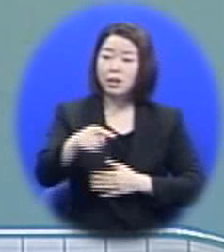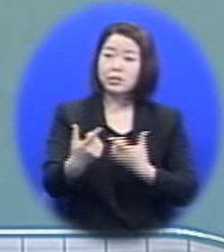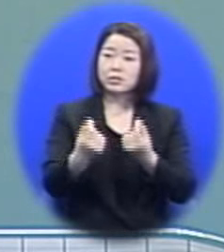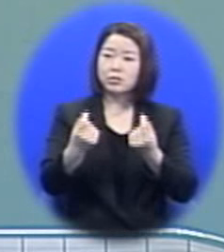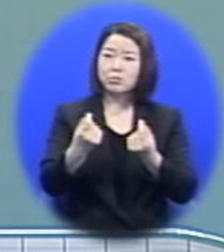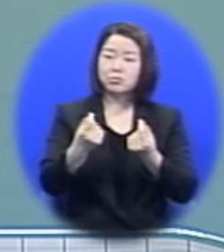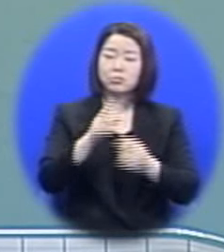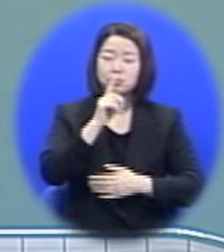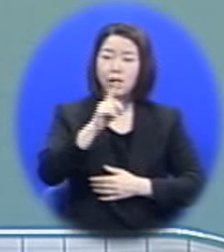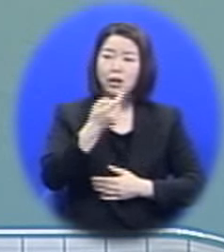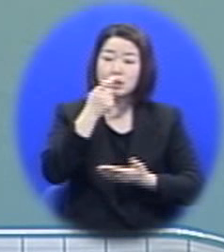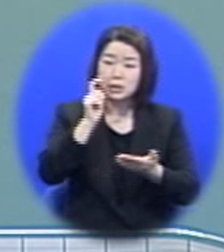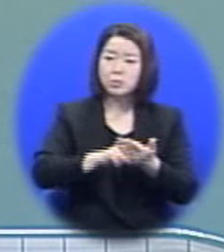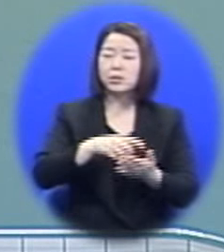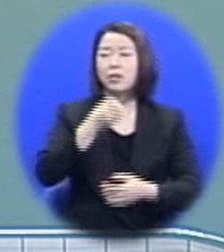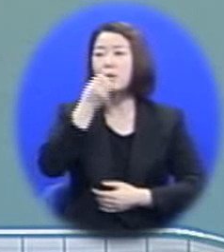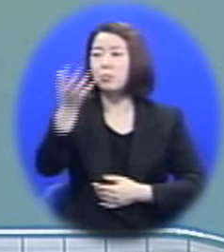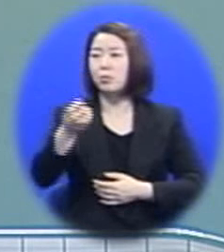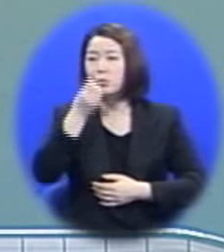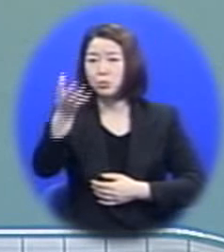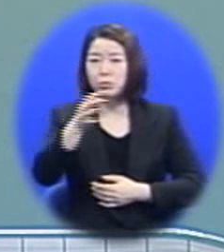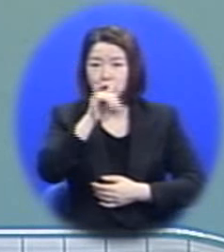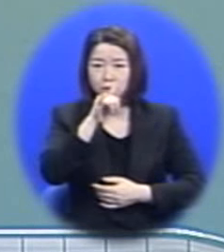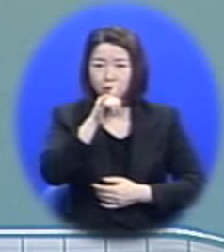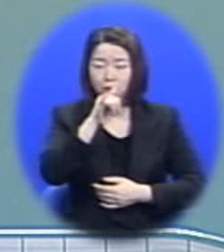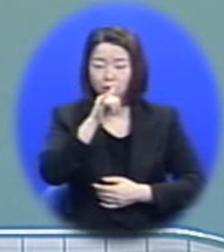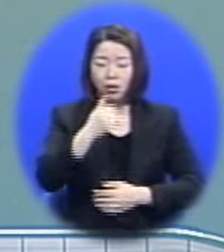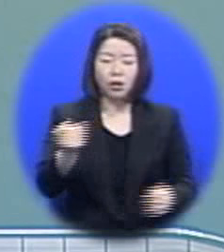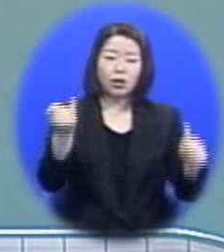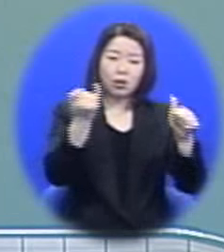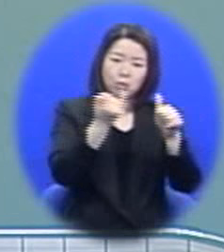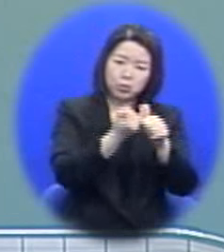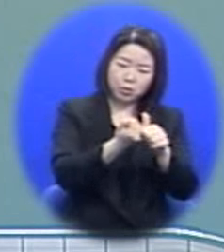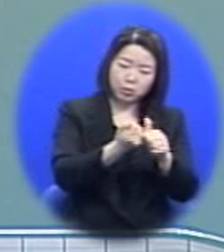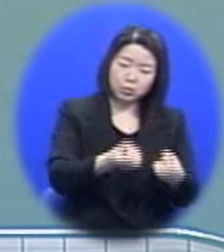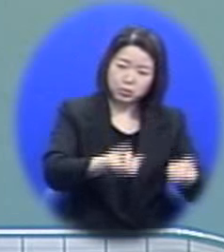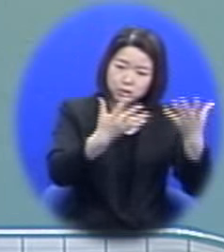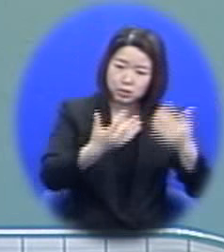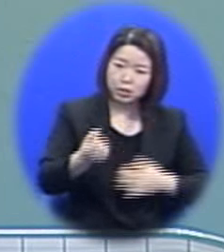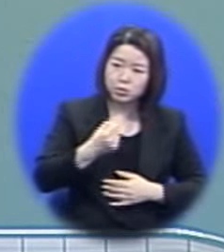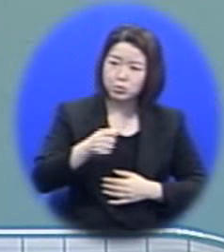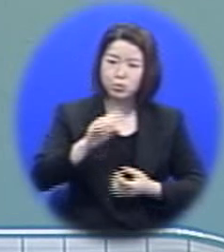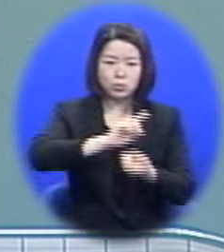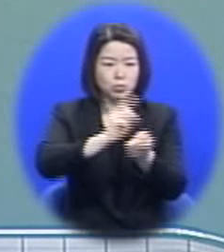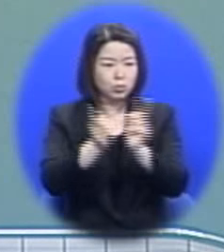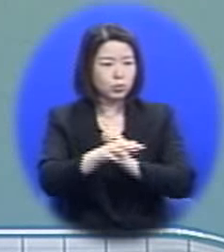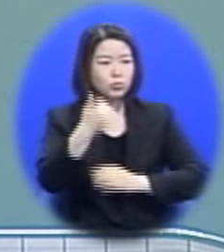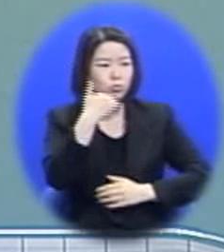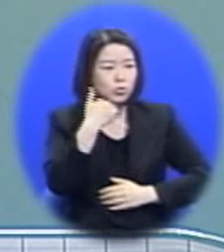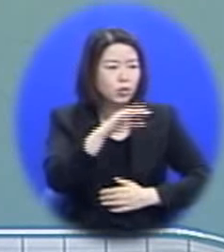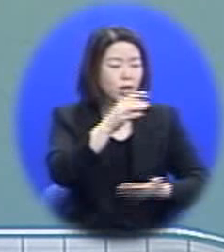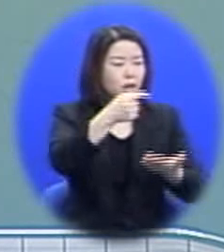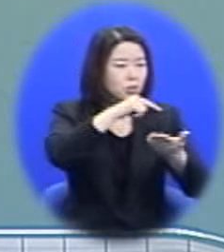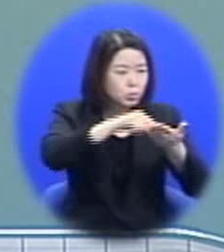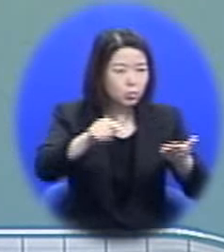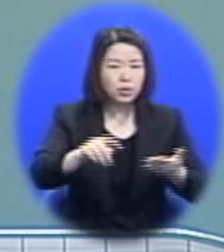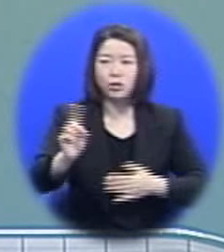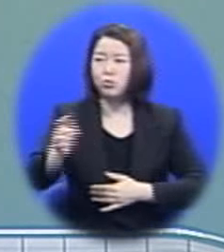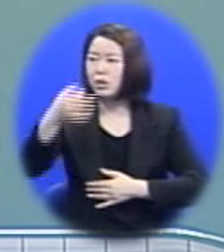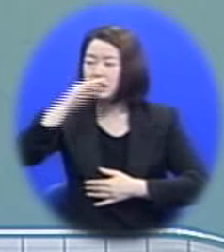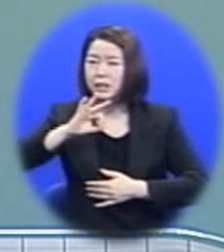툭툭 뱉는 거예요. 결혼을 가지고 서로이 이익 손해 본 걸로 생각하는 겁니다. 집안에